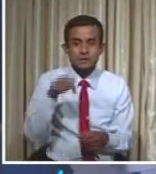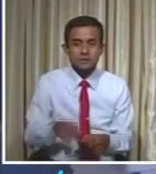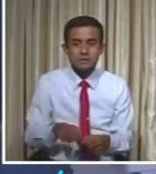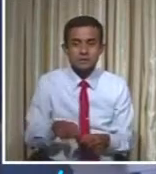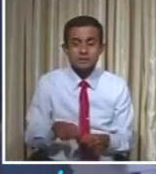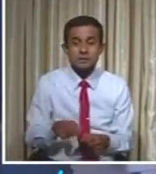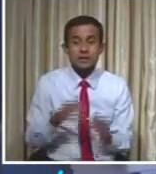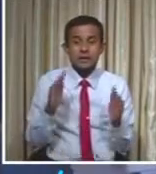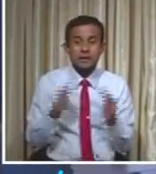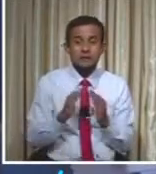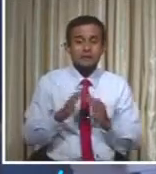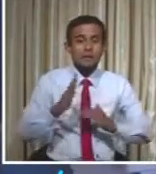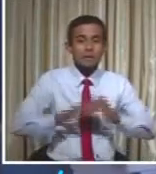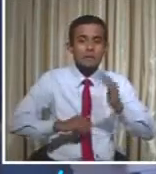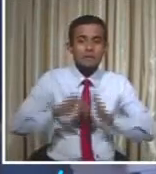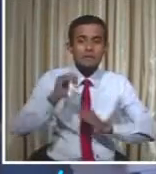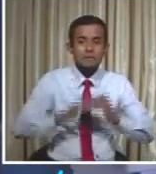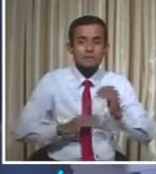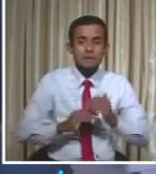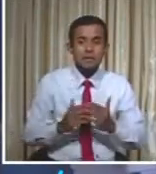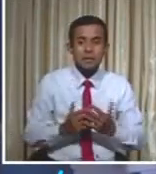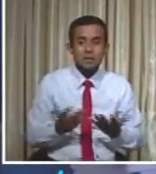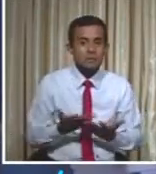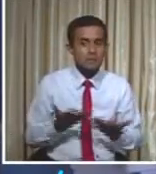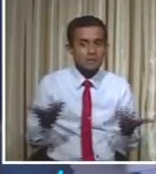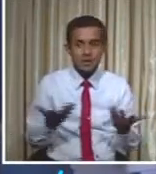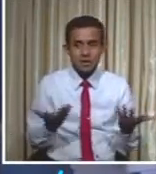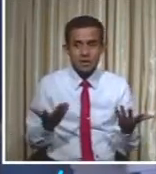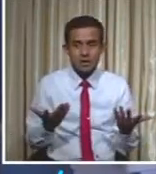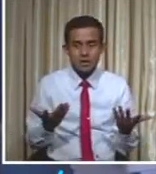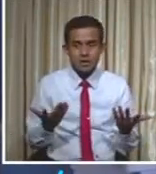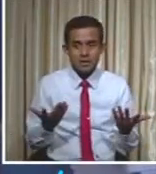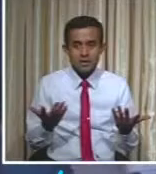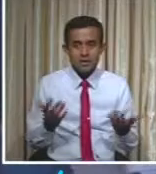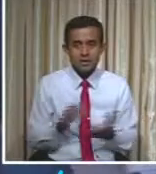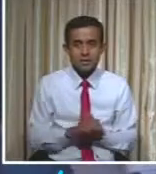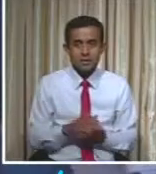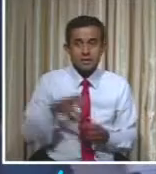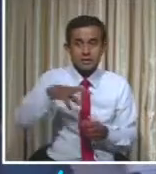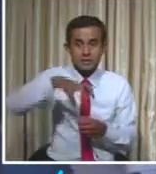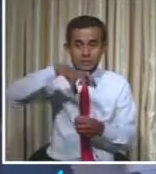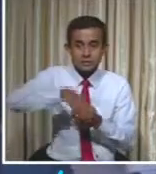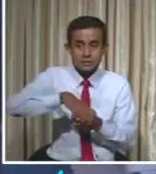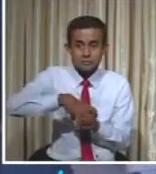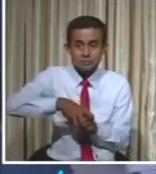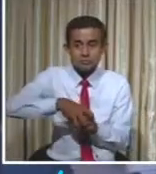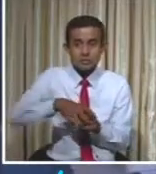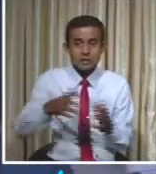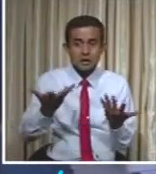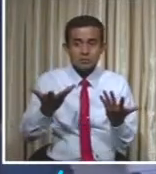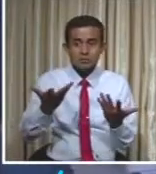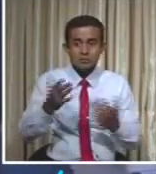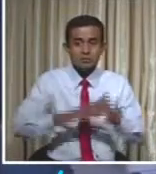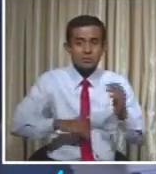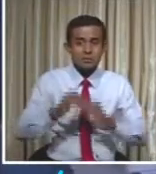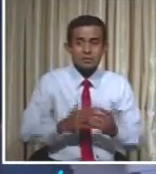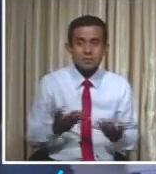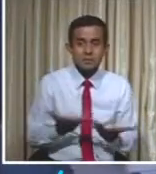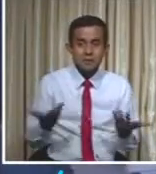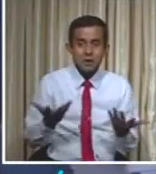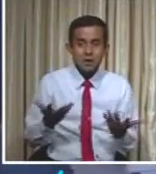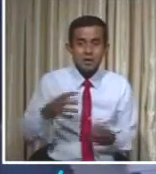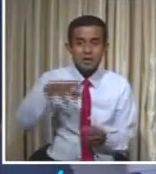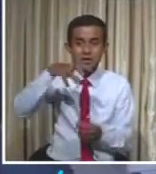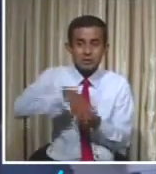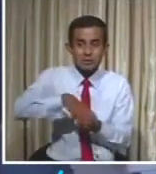මේ ගෙවල් වල පාවිච්චි කරන අය ඒ එහෙම කරගන්න බෑ. රෙගියුලේටර් නැතුව පාවිච්චි කරන එක අනතුරුදායක. ඒගොල්ලෝ රෙගියුලේටර්